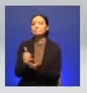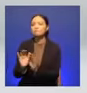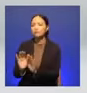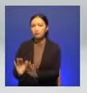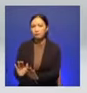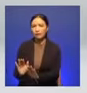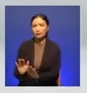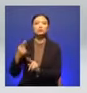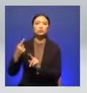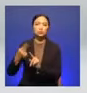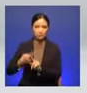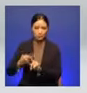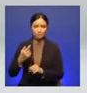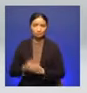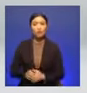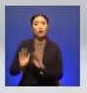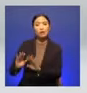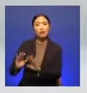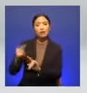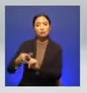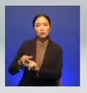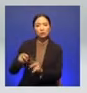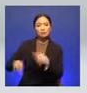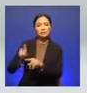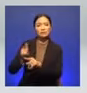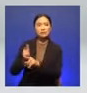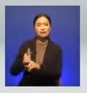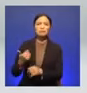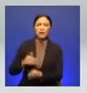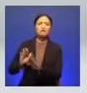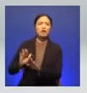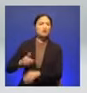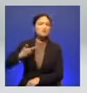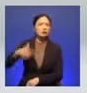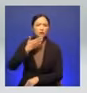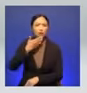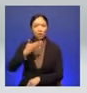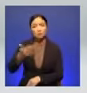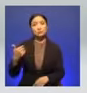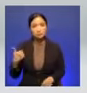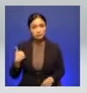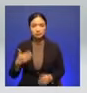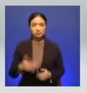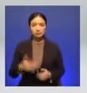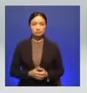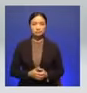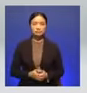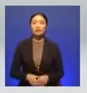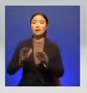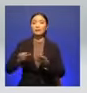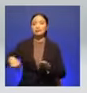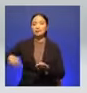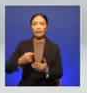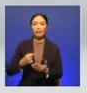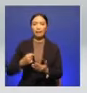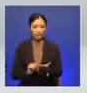าฝากไว้ชั่วคราวฝากชั่วคราวเสร็จแล้วก็ฝากถาวรก็มีต้นทุนของเด็กเหล่านี้เนี่ยเราก็เลยเริ่มท